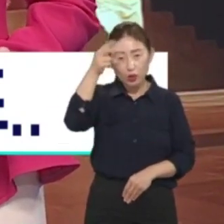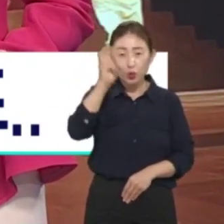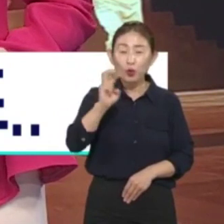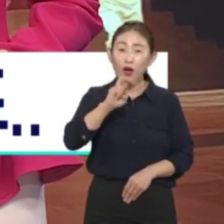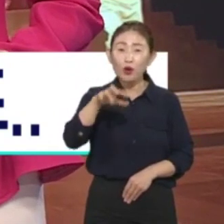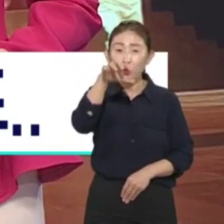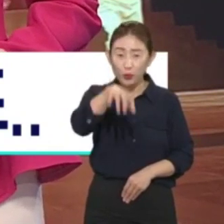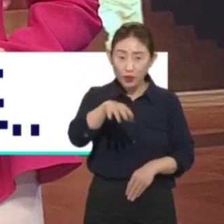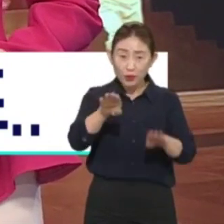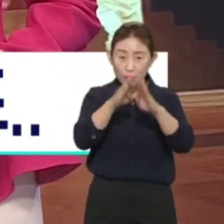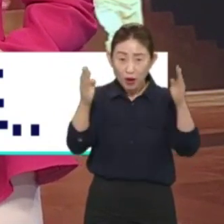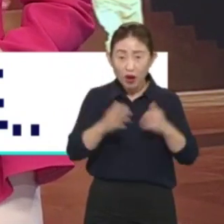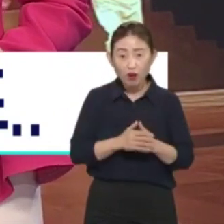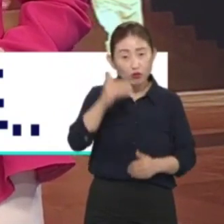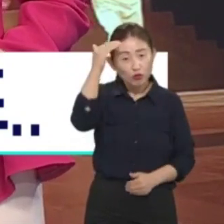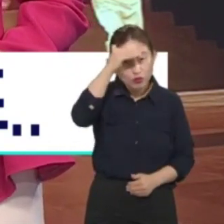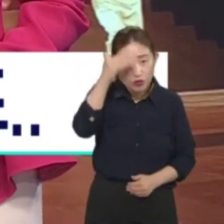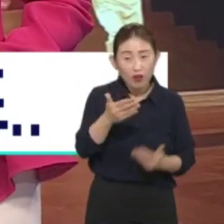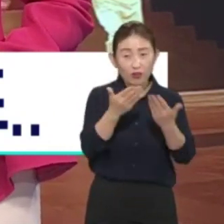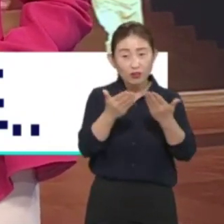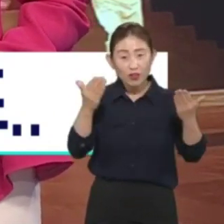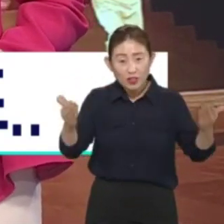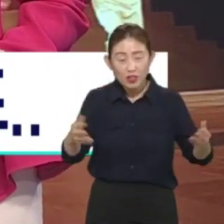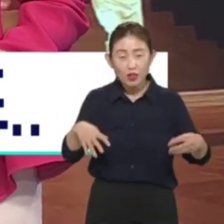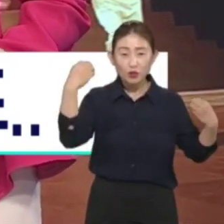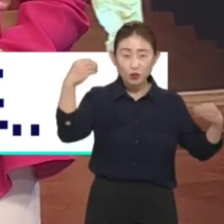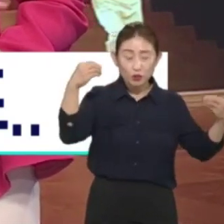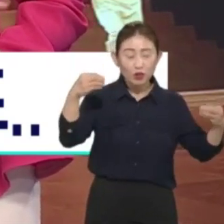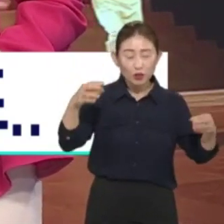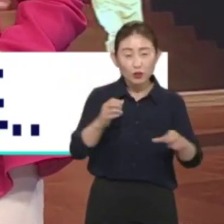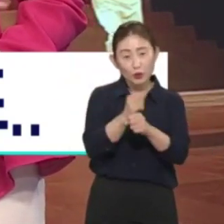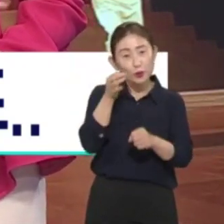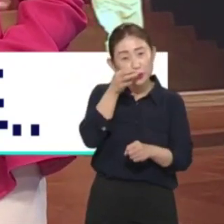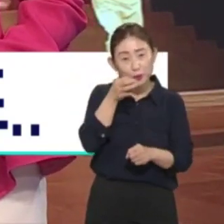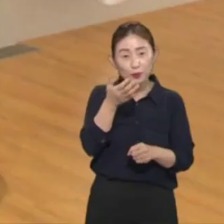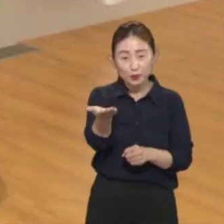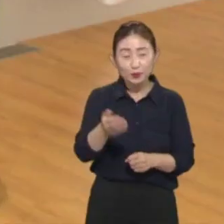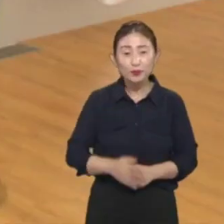펼쳐집니다. 가볼 만한 전시와 공연 소식 조혜원 기자가 전해드립니다.